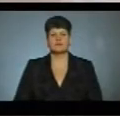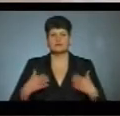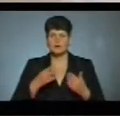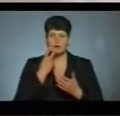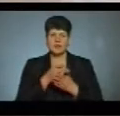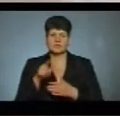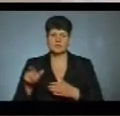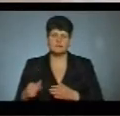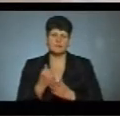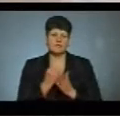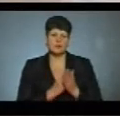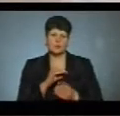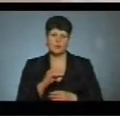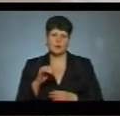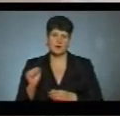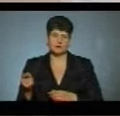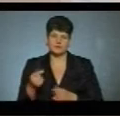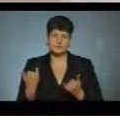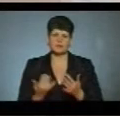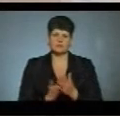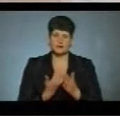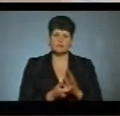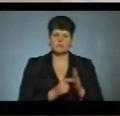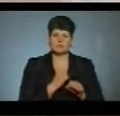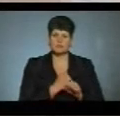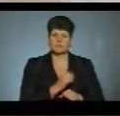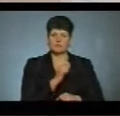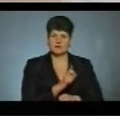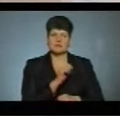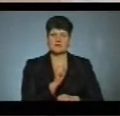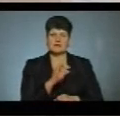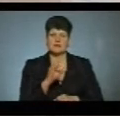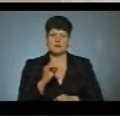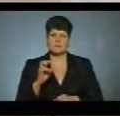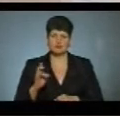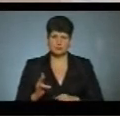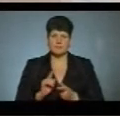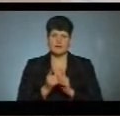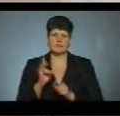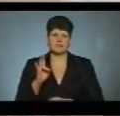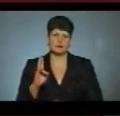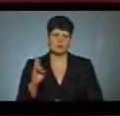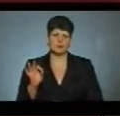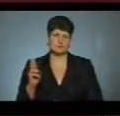Вітаю глядачі телеканалу ЮА Тернопіль. В ефірі новини у студії Богдана Сарабун, сурдопереклад Надія Коцовська.